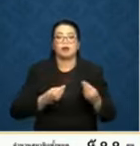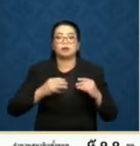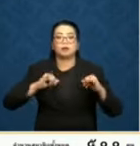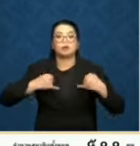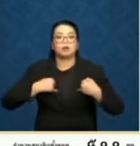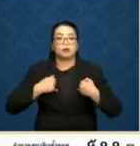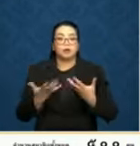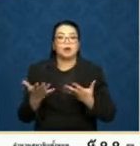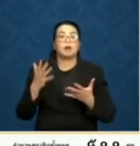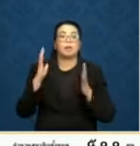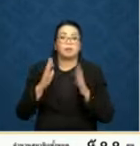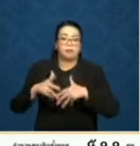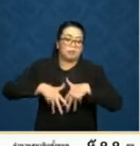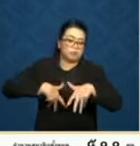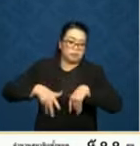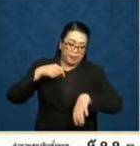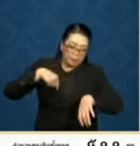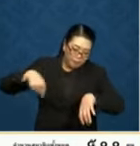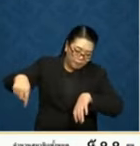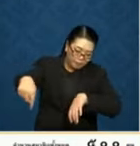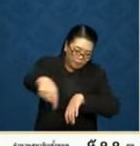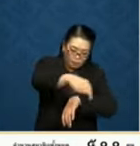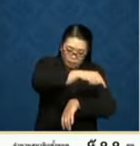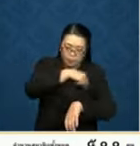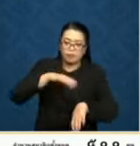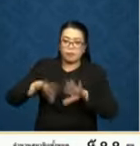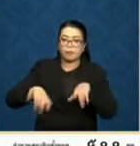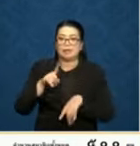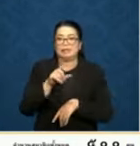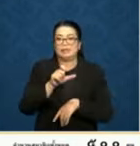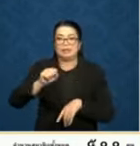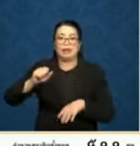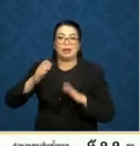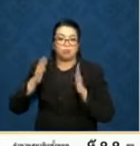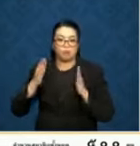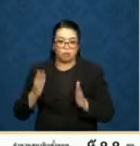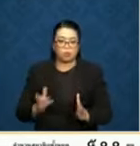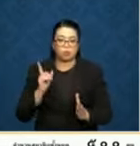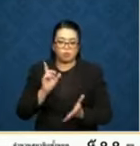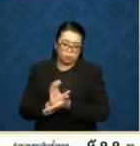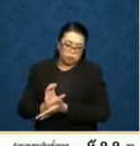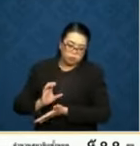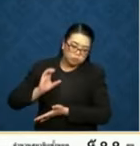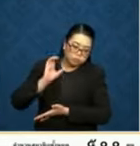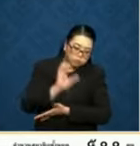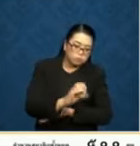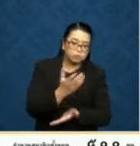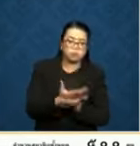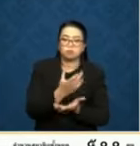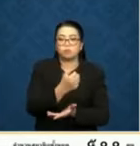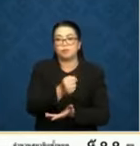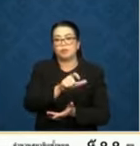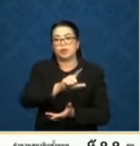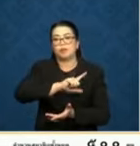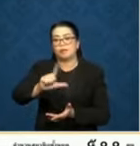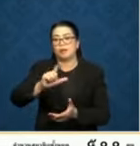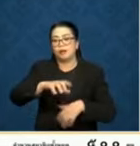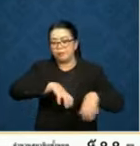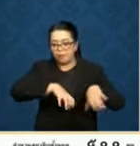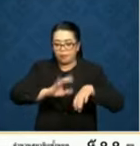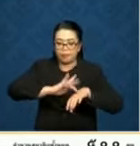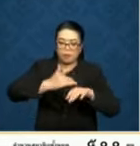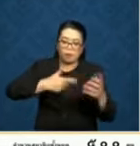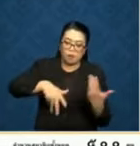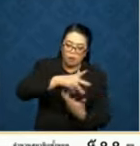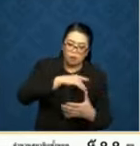รรับพี่น้องที่อยู่บริเวณโยรอบประมาณหลายแนชีวิตก็ทำให้ต้ท่มเงินไปประมาณ 13 ล้านนในกปปงสภาพแ่nehmer